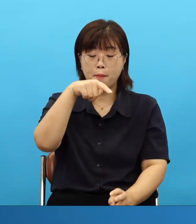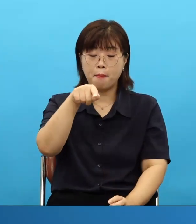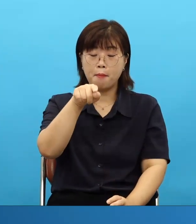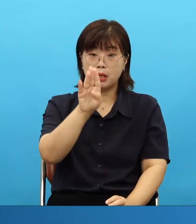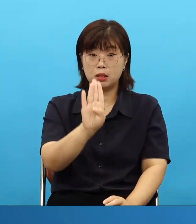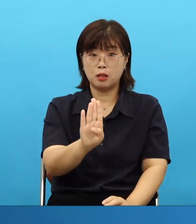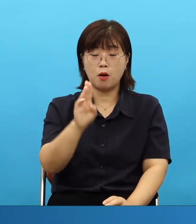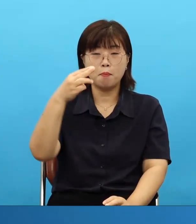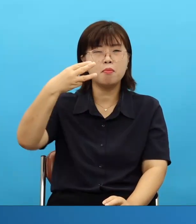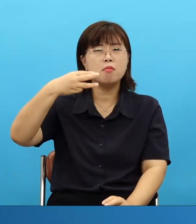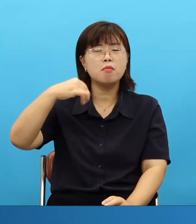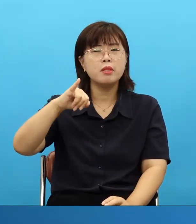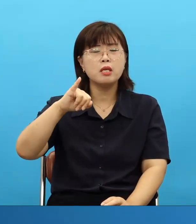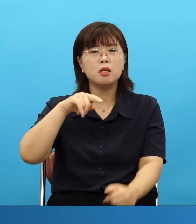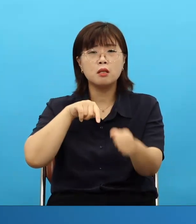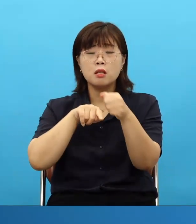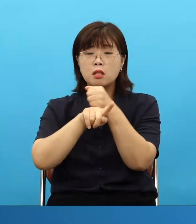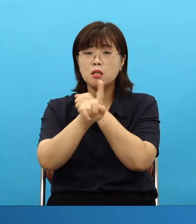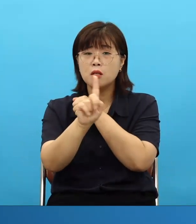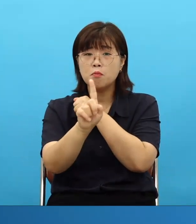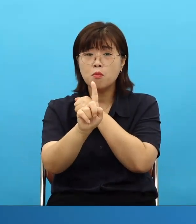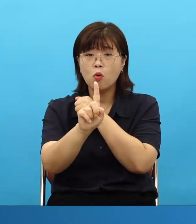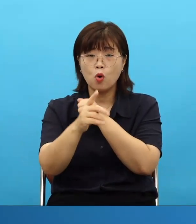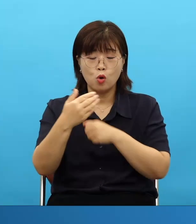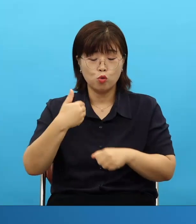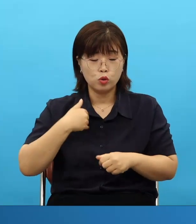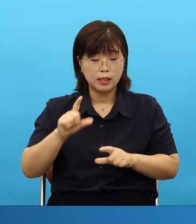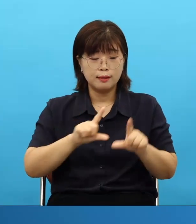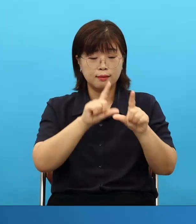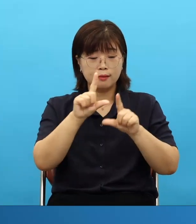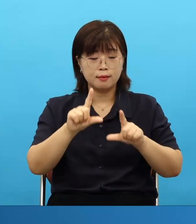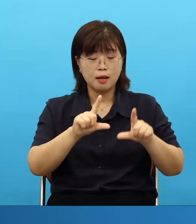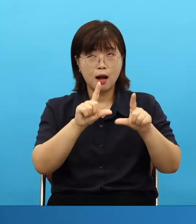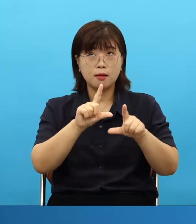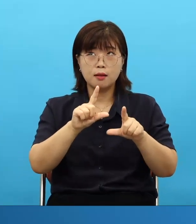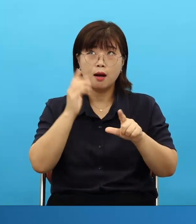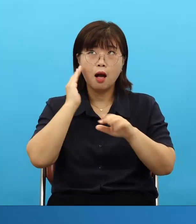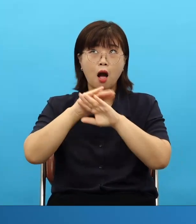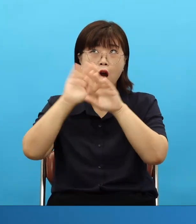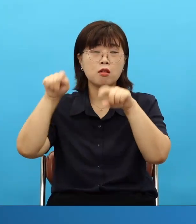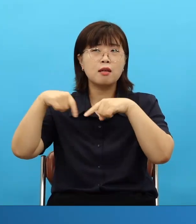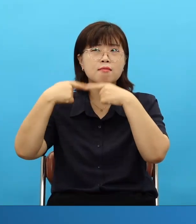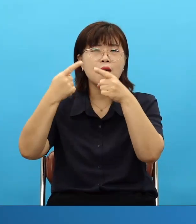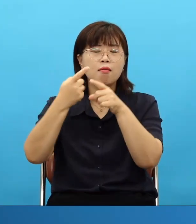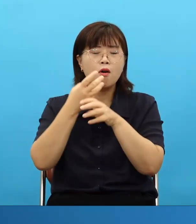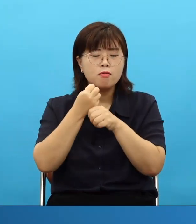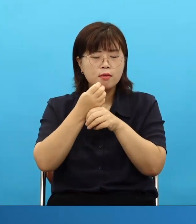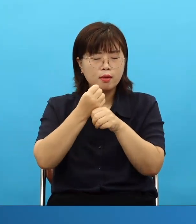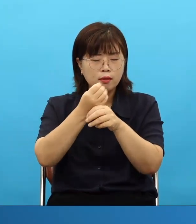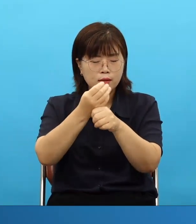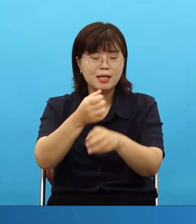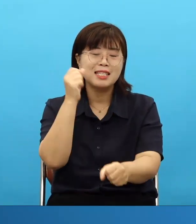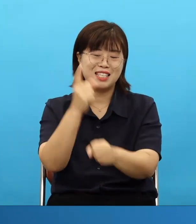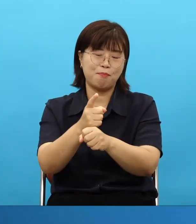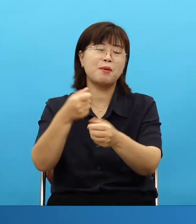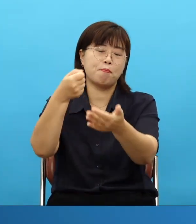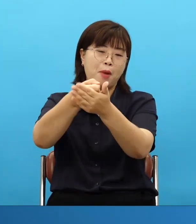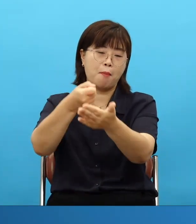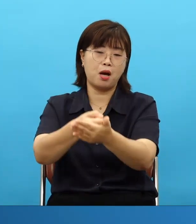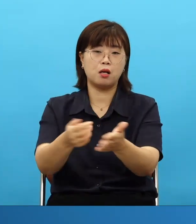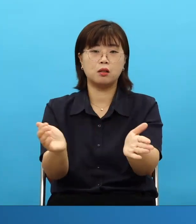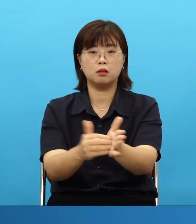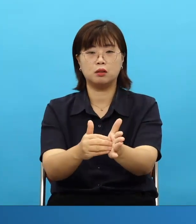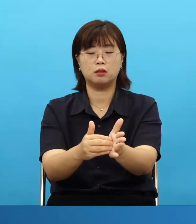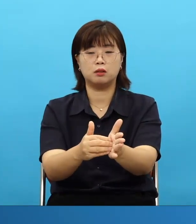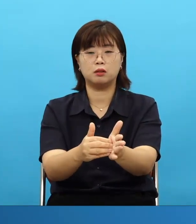살다가 하나님 나라 가는 날짜 정해져 있습니다. All of us, as we live our lives upon this earth, there is a date that has been set for us to return back